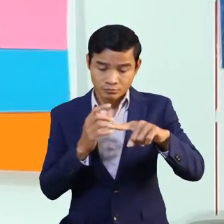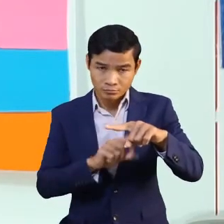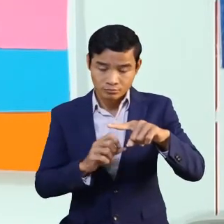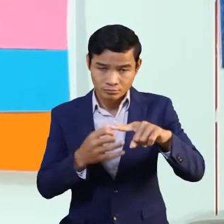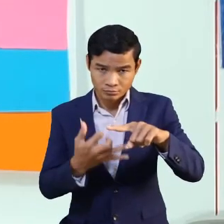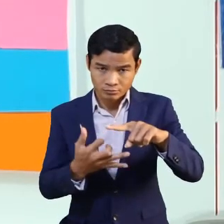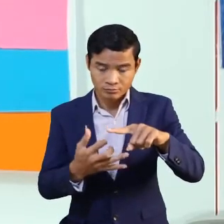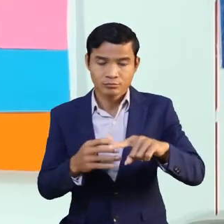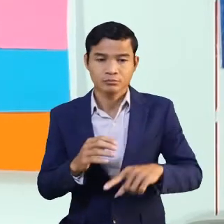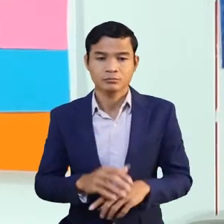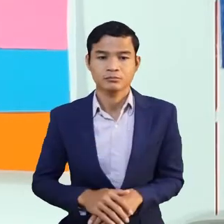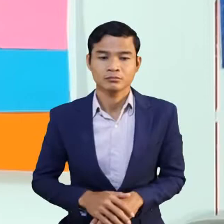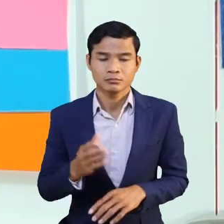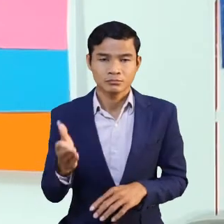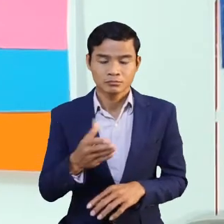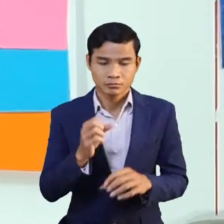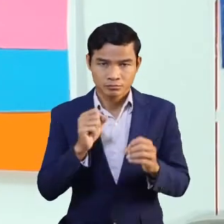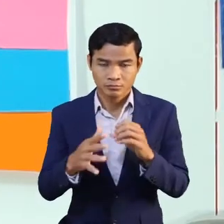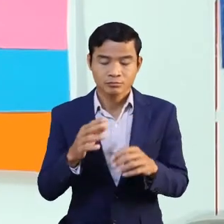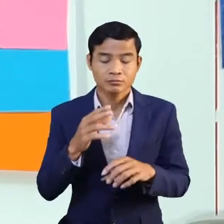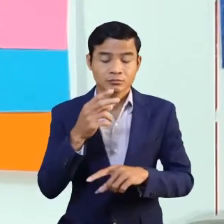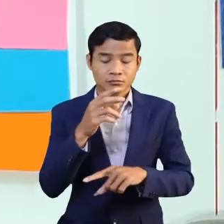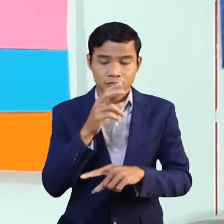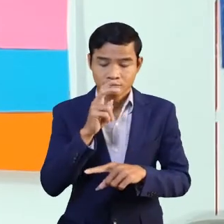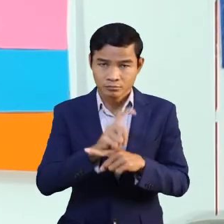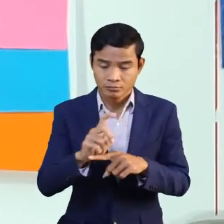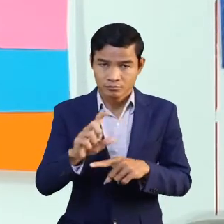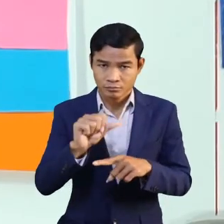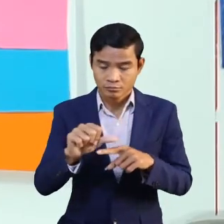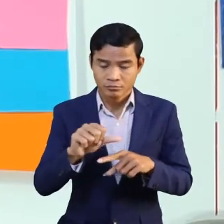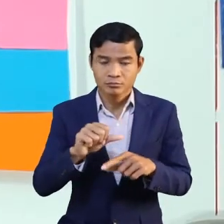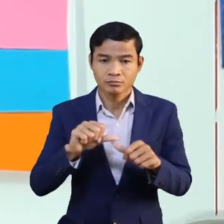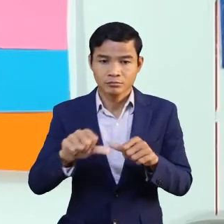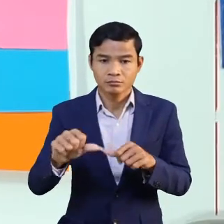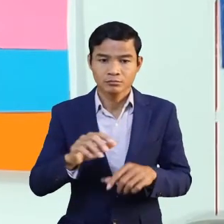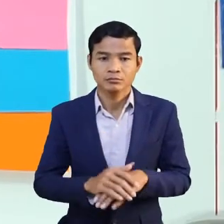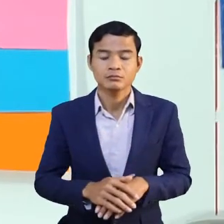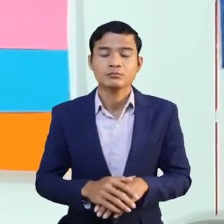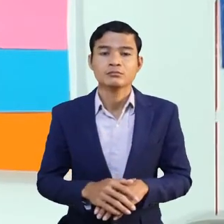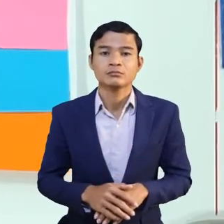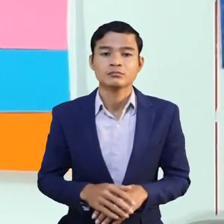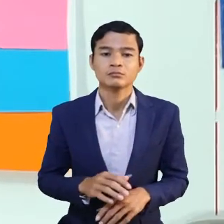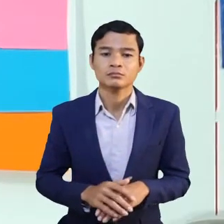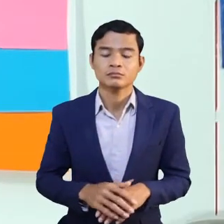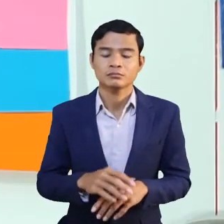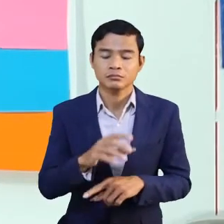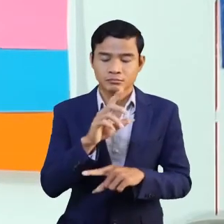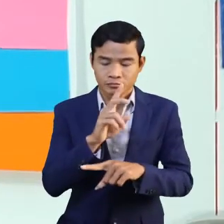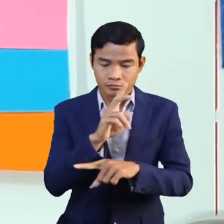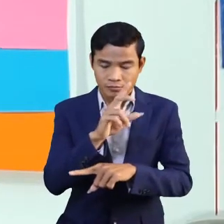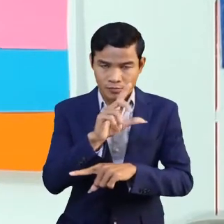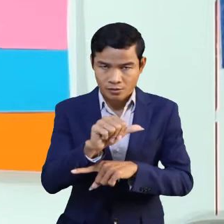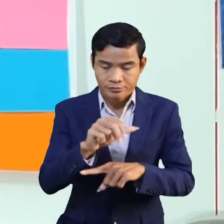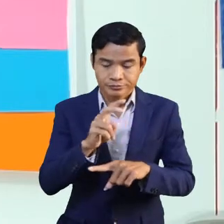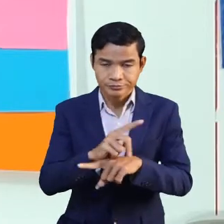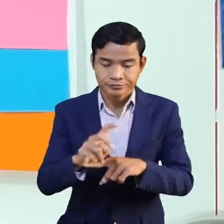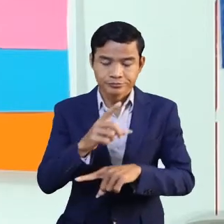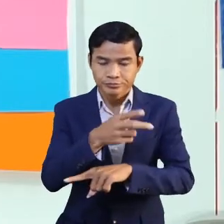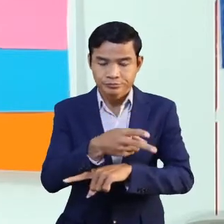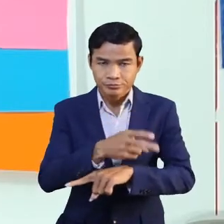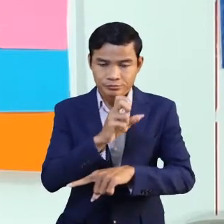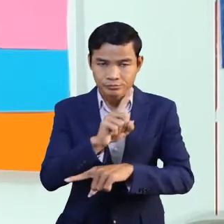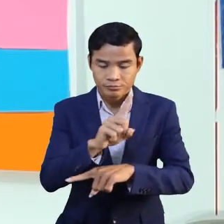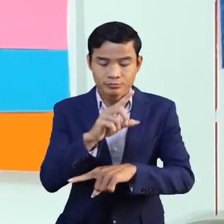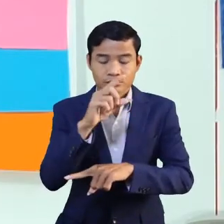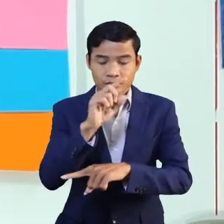5 7ចាតោះចាប់ដើមទៅខ្ទង់បន្តទៀតខ្ទង់100 100លេខ1 1ដក4មិនបានត្រូវខ្ចី1 2ខ្ទង់